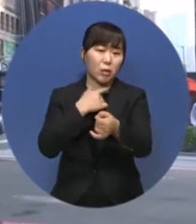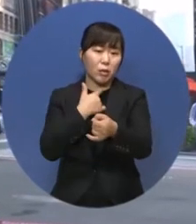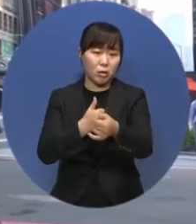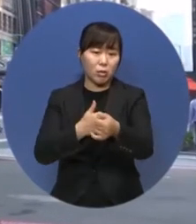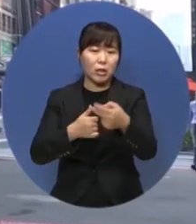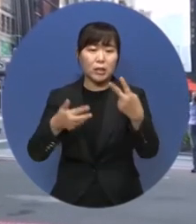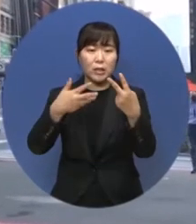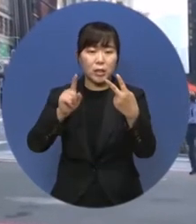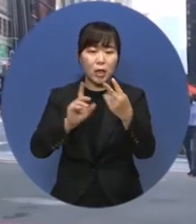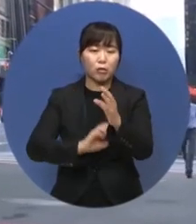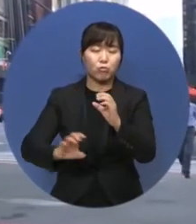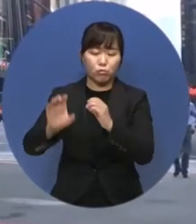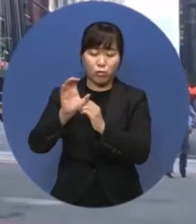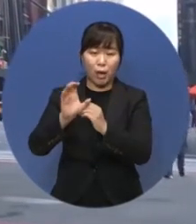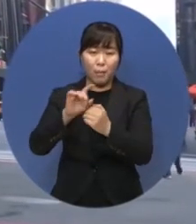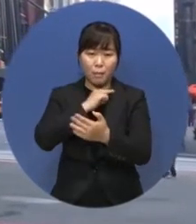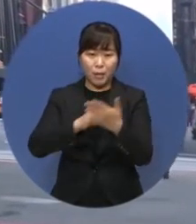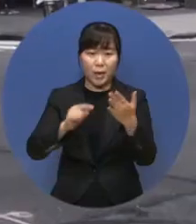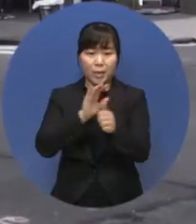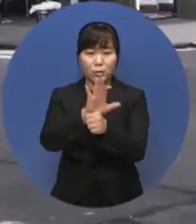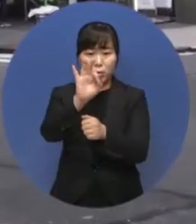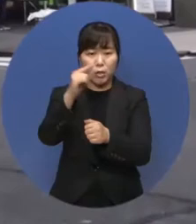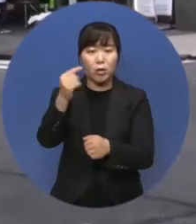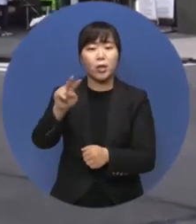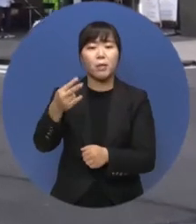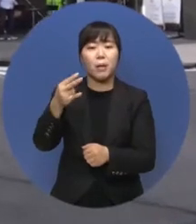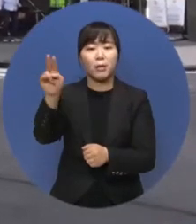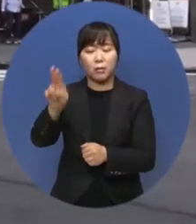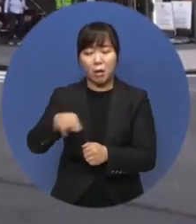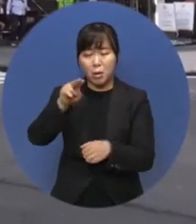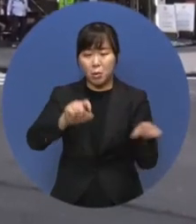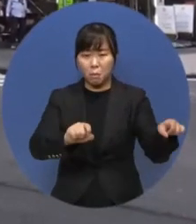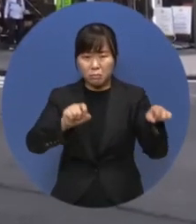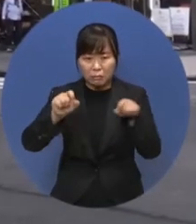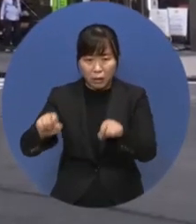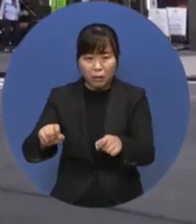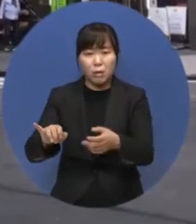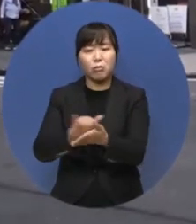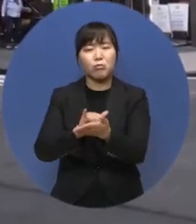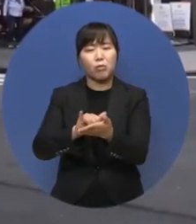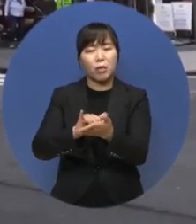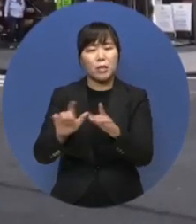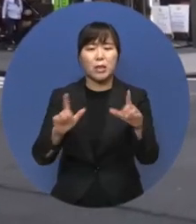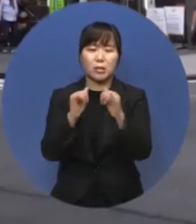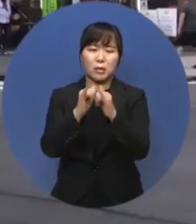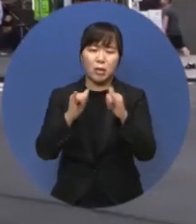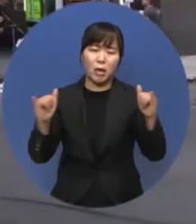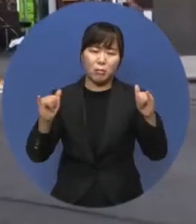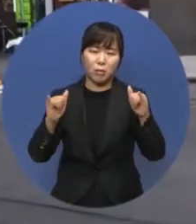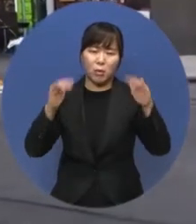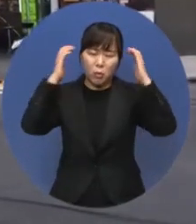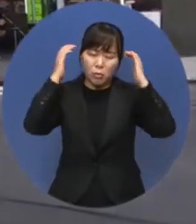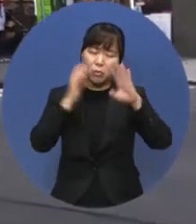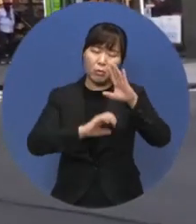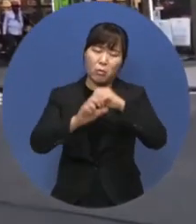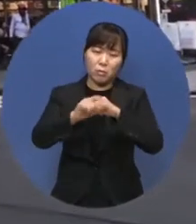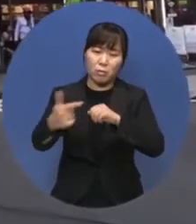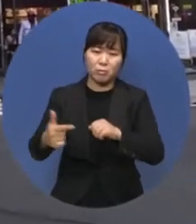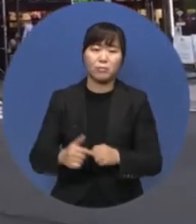2차 추가 재난 지원금 1,200 달러 도 밀어주면서 뉴욕 과 의생활 보는 더 심해질 것으로 전망합니다